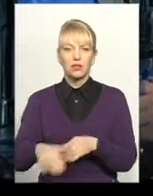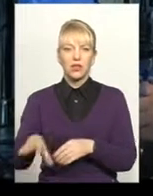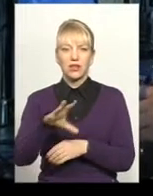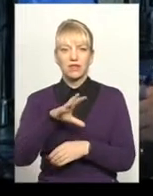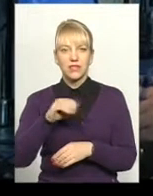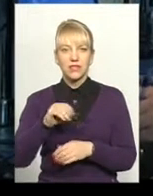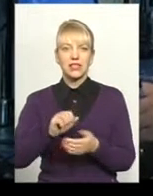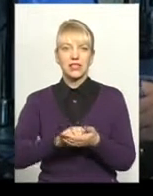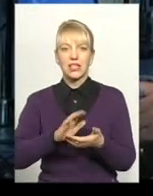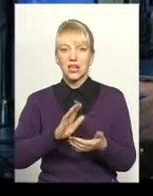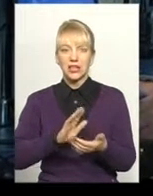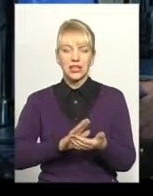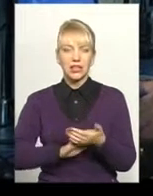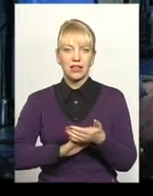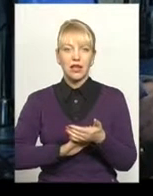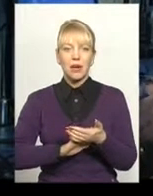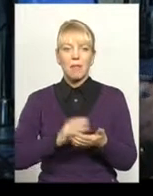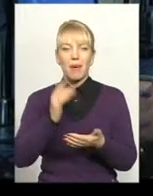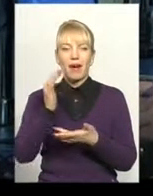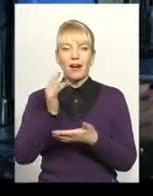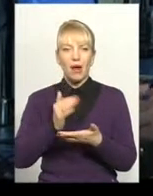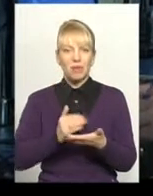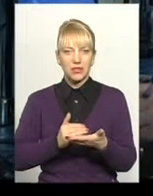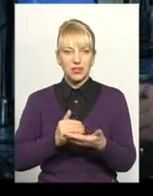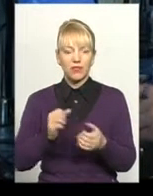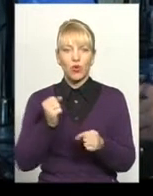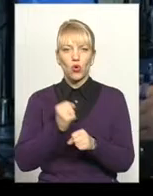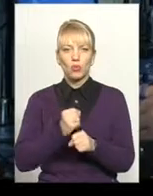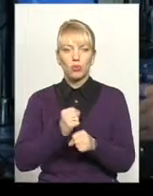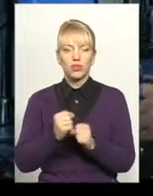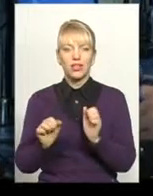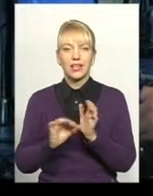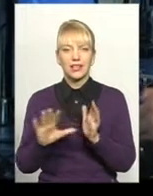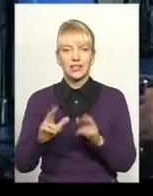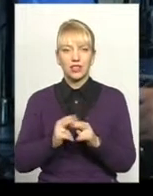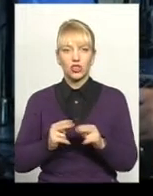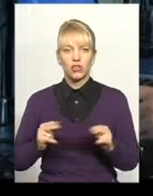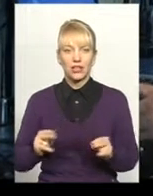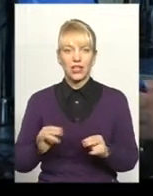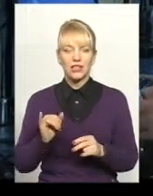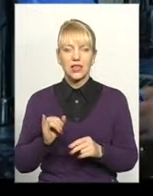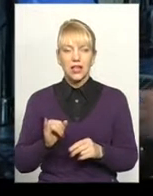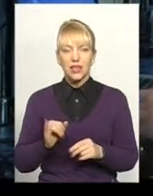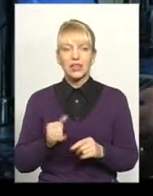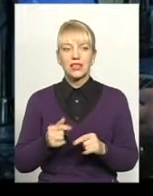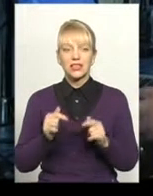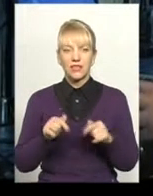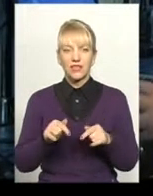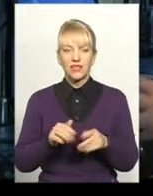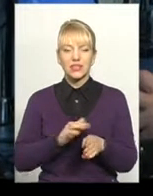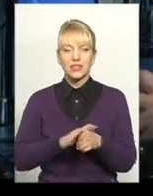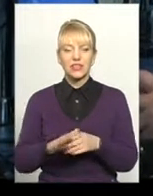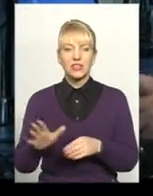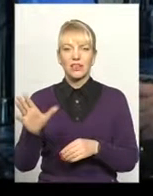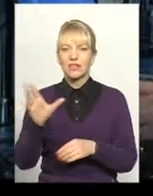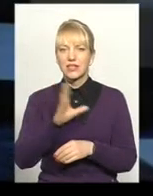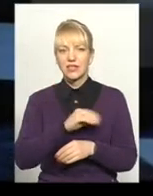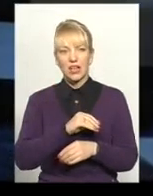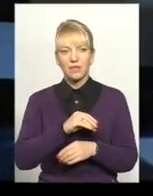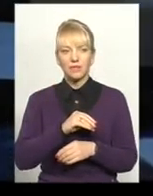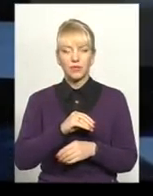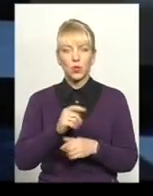заданих параметрів роботи електричної станції. І, в принципі, звідси здійснюється все управління цієї